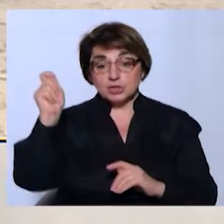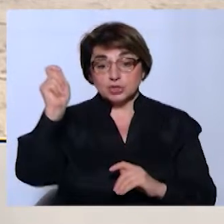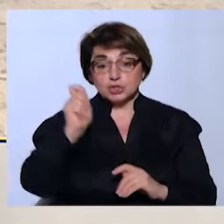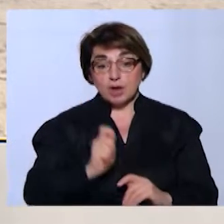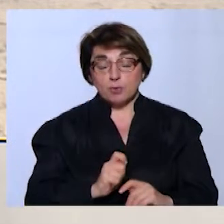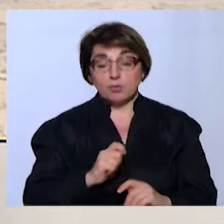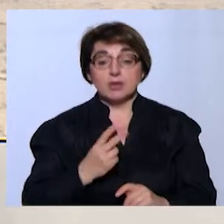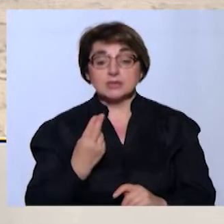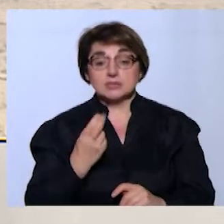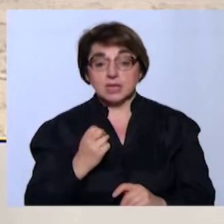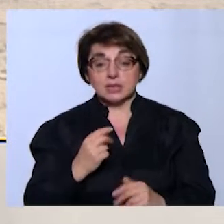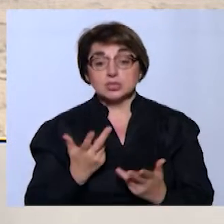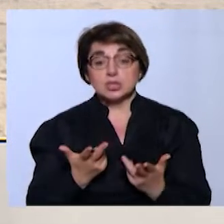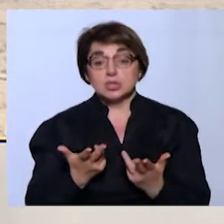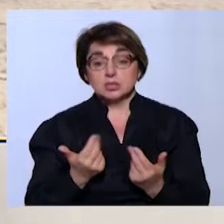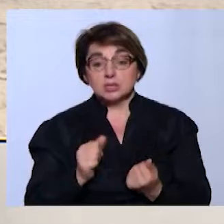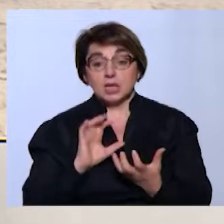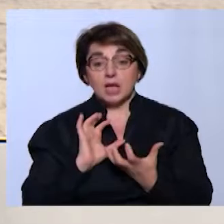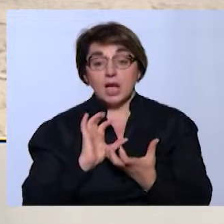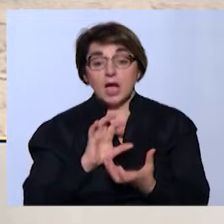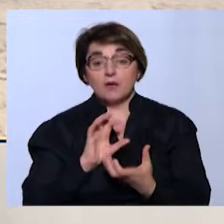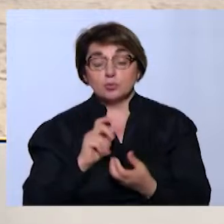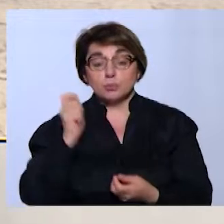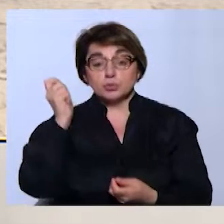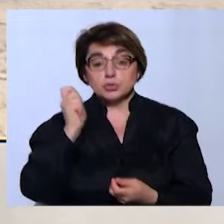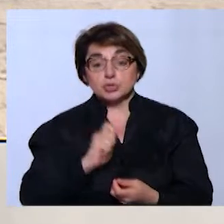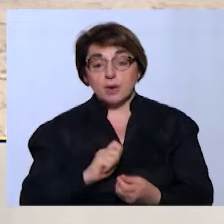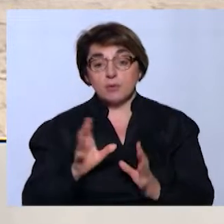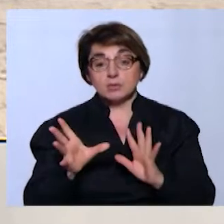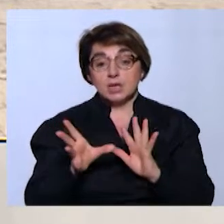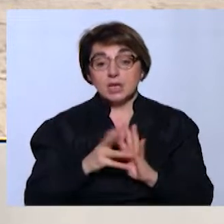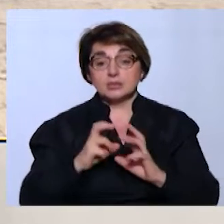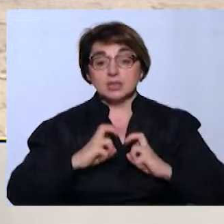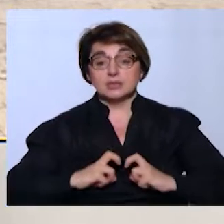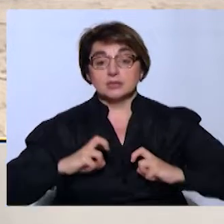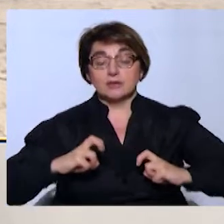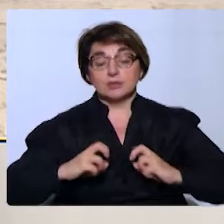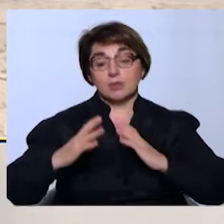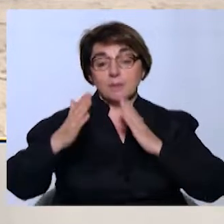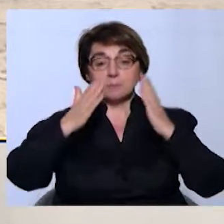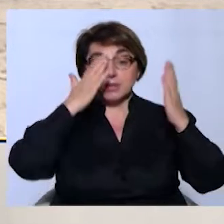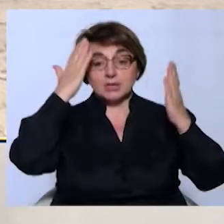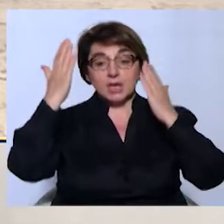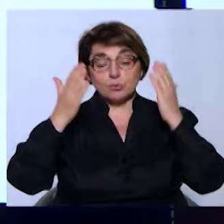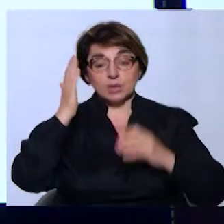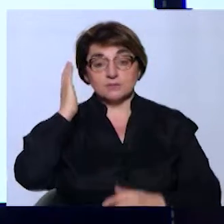წალკაში? დიახ, ავტობუსით ჩამოვალთ. ერთად დავსხდებით და მხიარულად